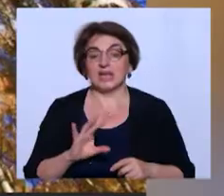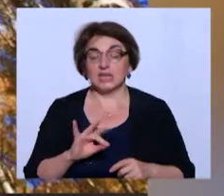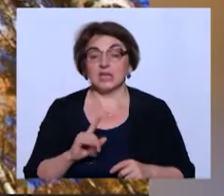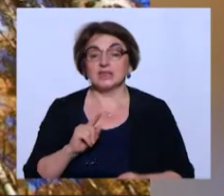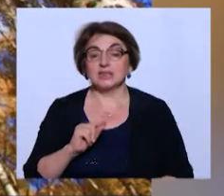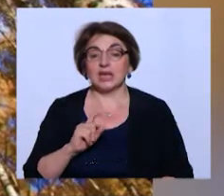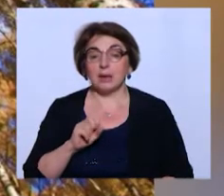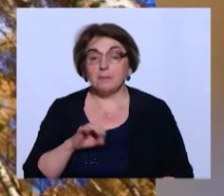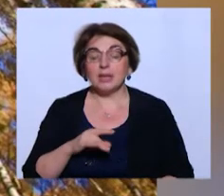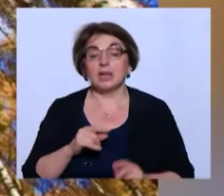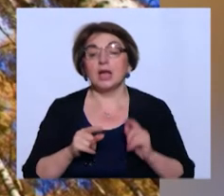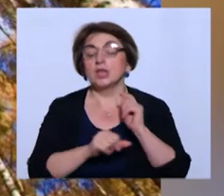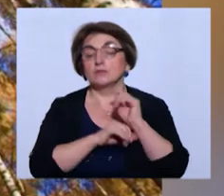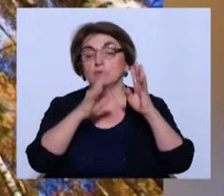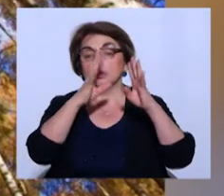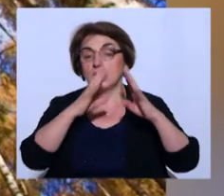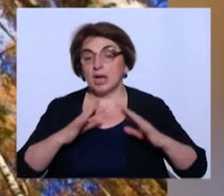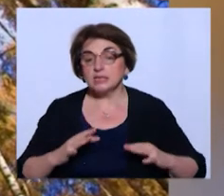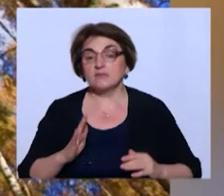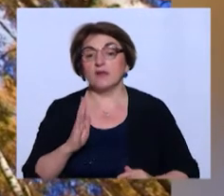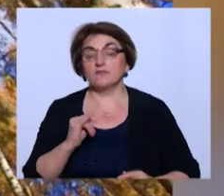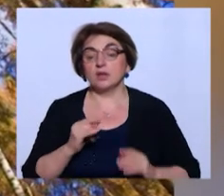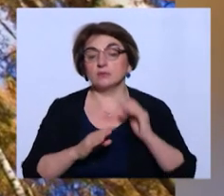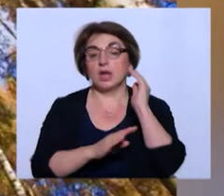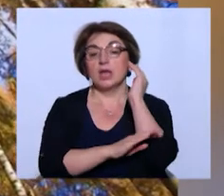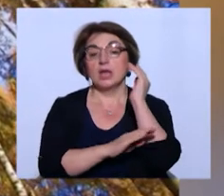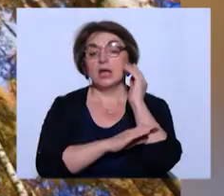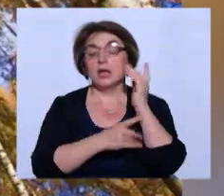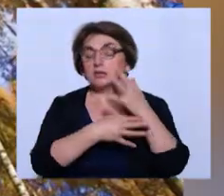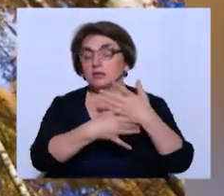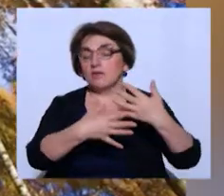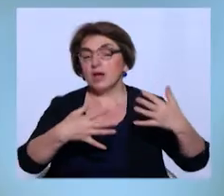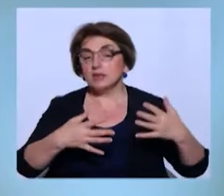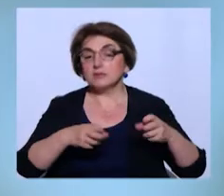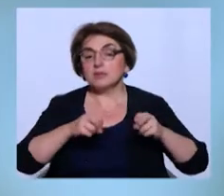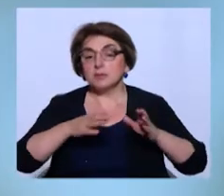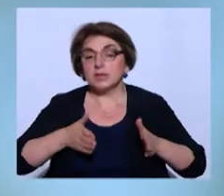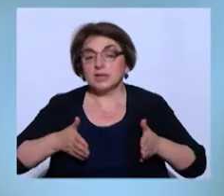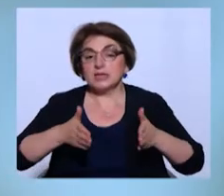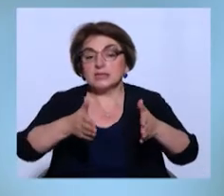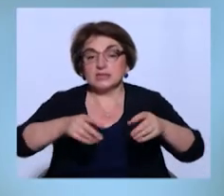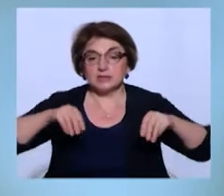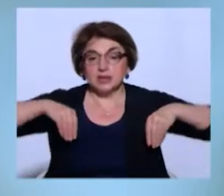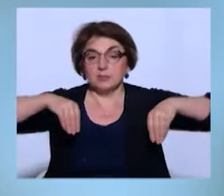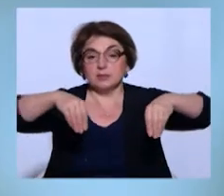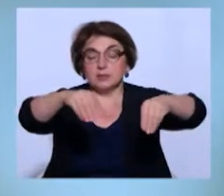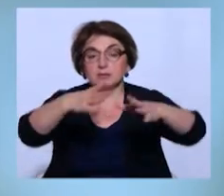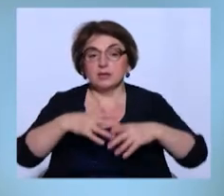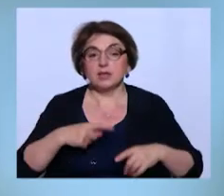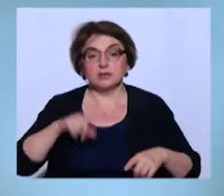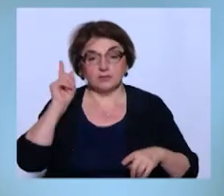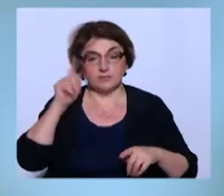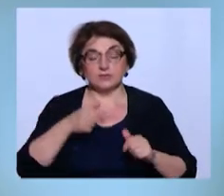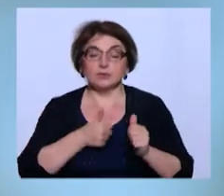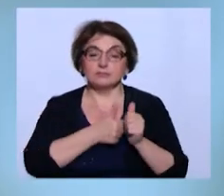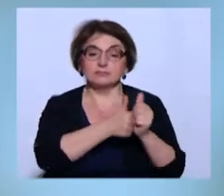თხმელა, ნაძვი, ვერხვი, რომელიც გზის პირებშია ჩარგული და ჩვენ გვაცილებს ნაწილობრივ